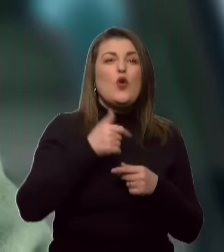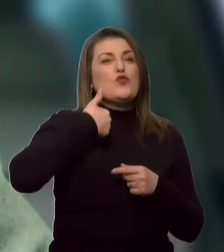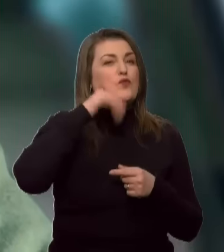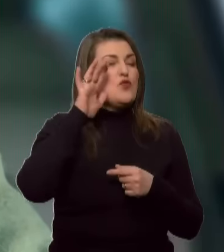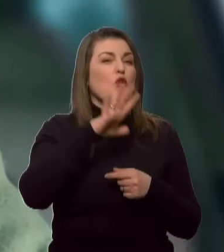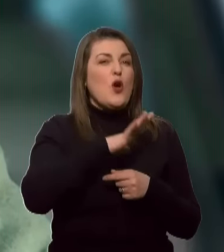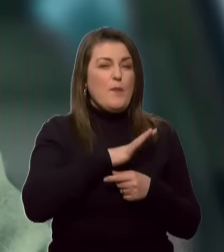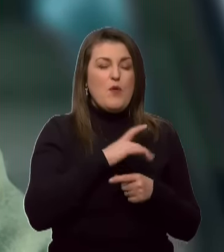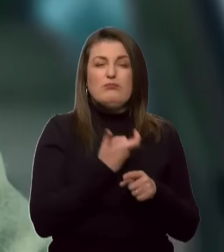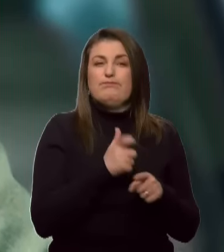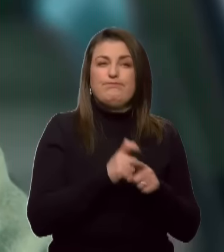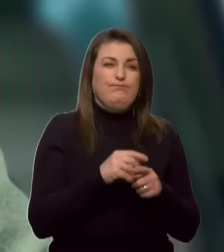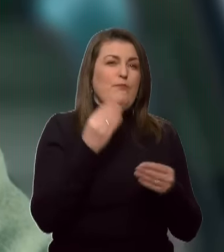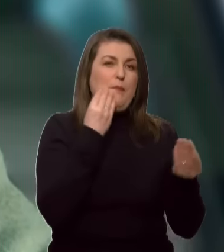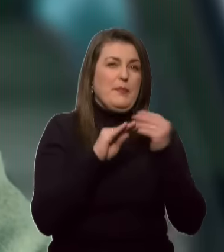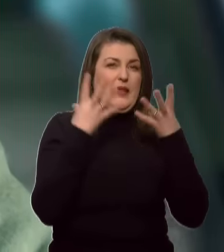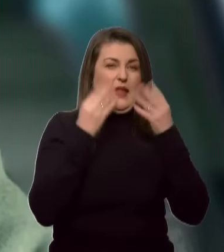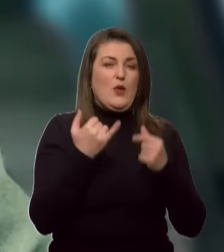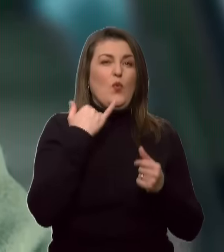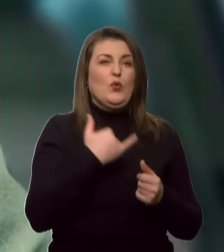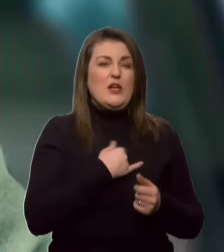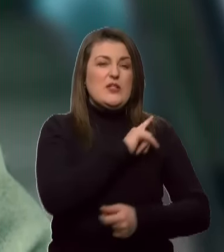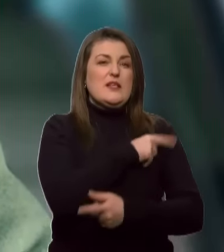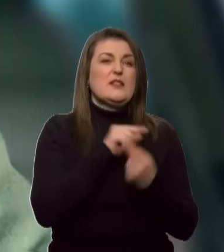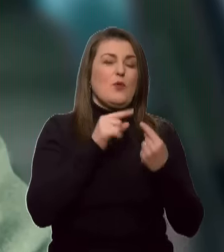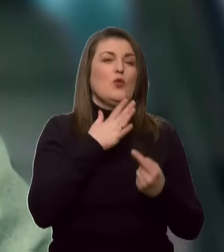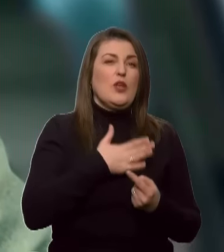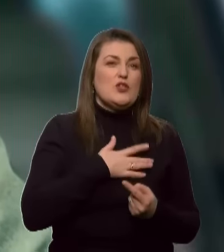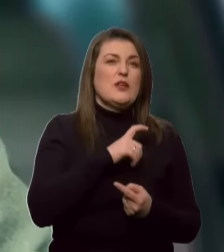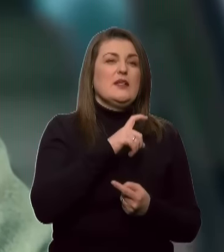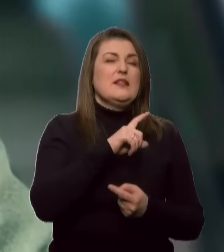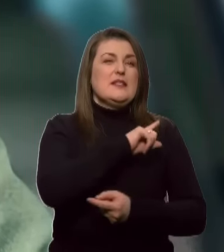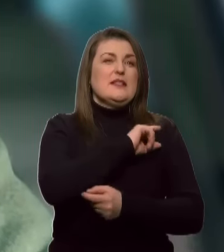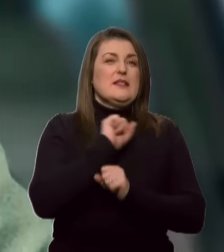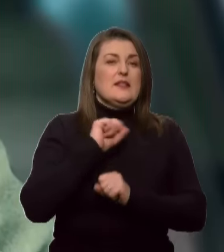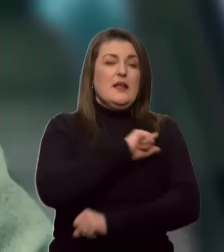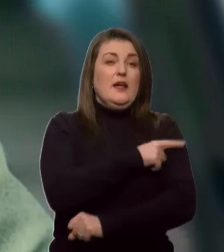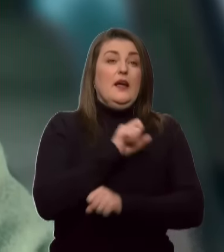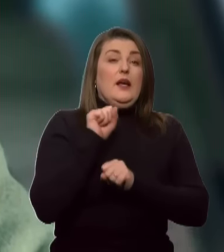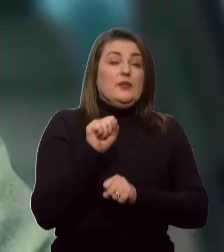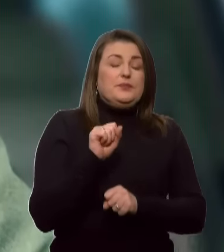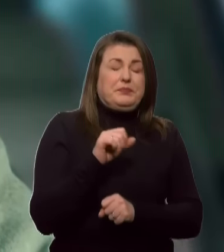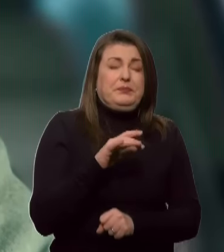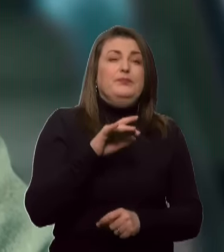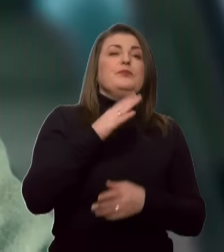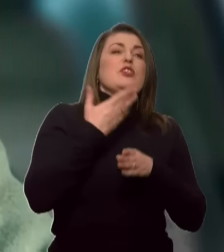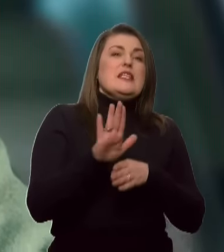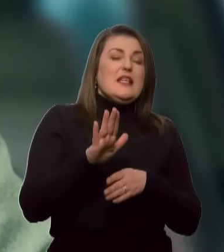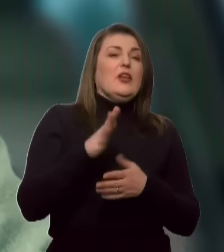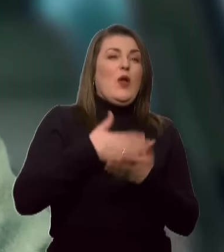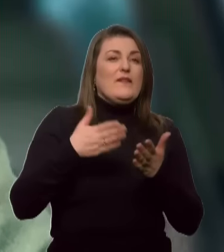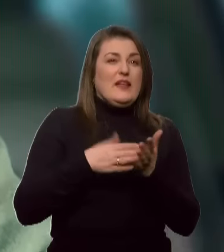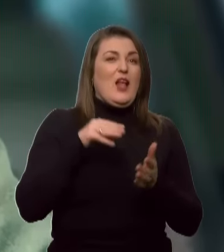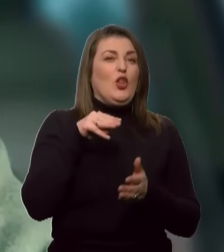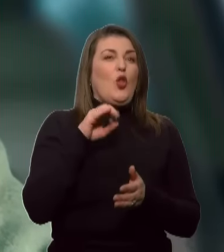був вкрай плідний день у наших сил спротиву, у наших Збройних сил України, в частині ліквідації ворога на території